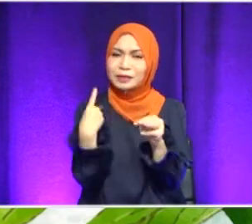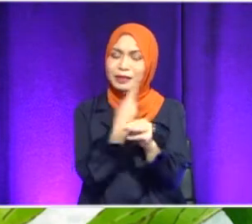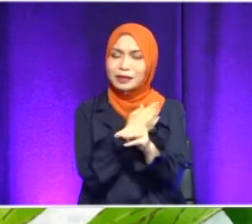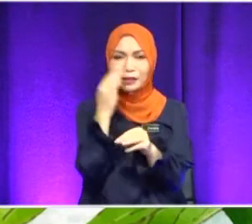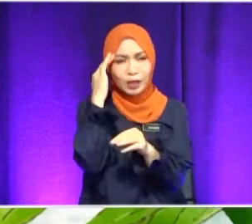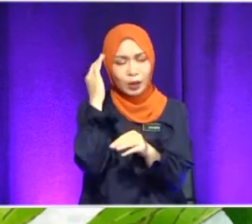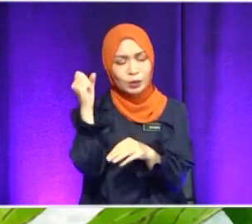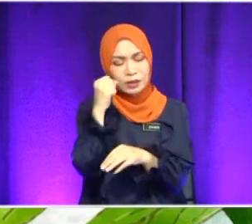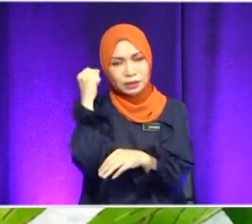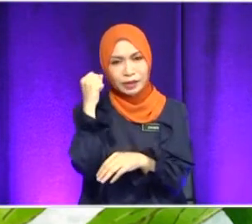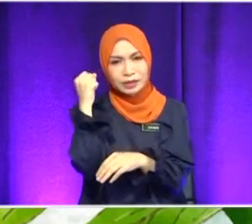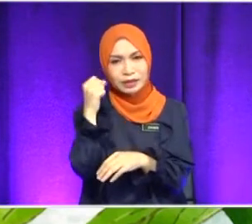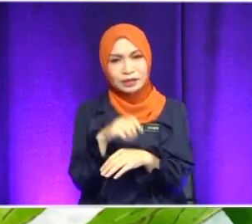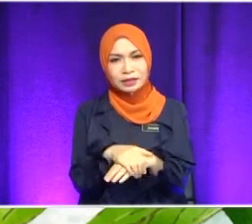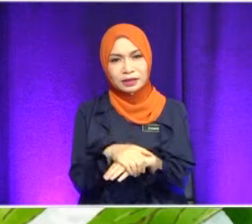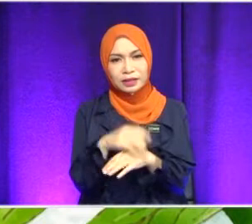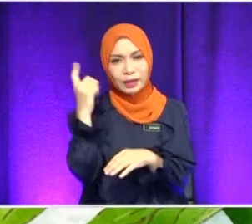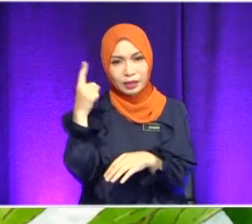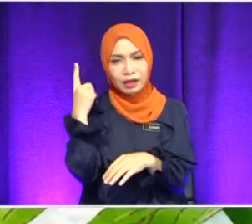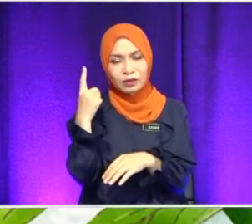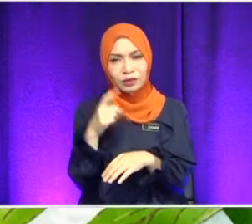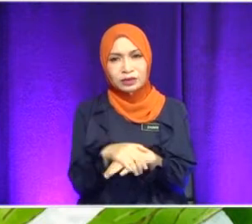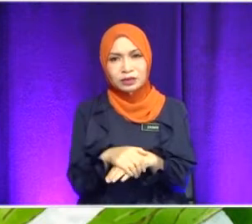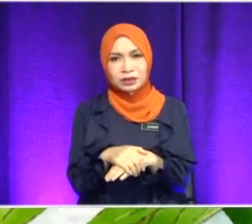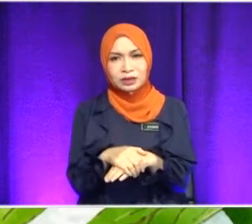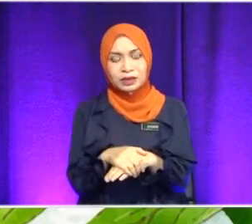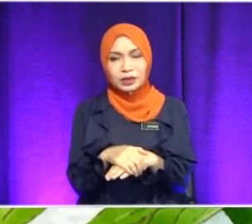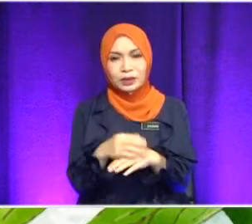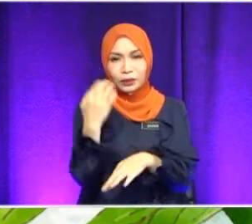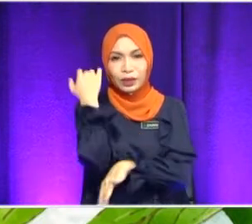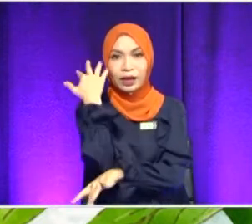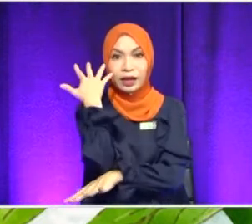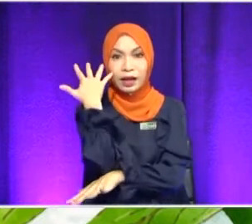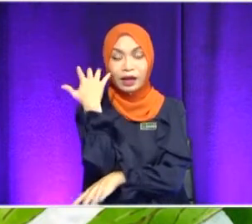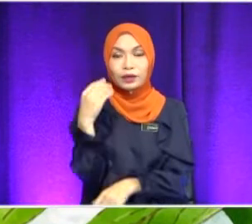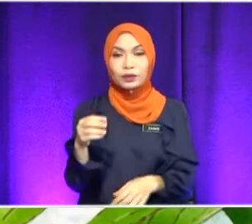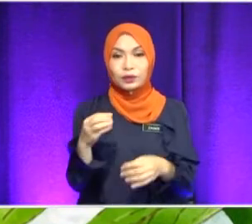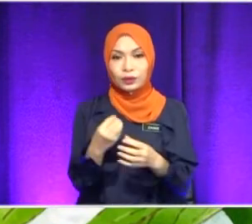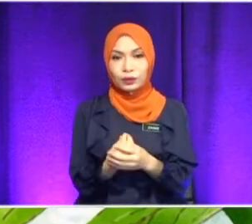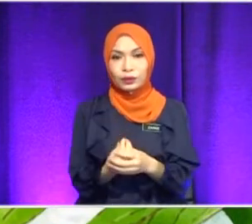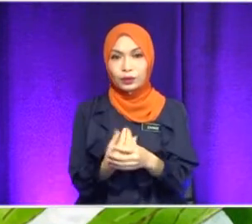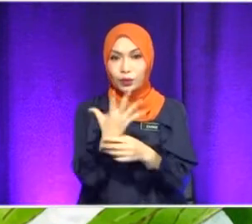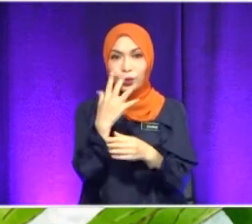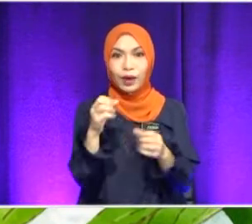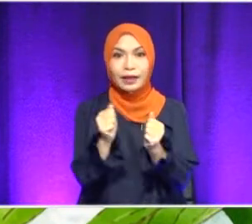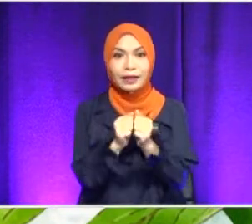begitu kita boleh cairkan jam kita apa yang kecil dengan luas permukaan